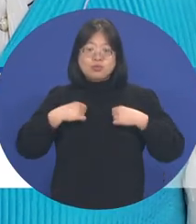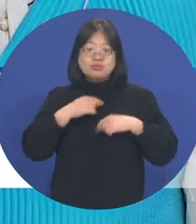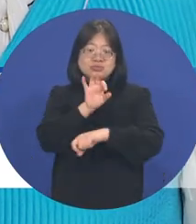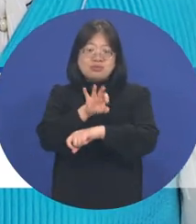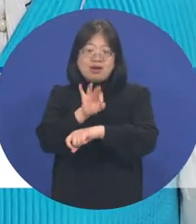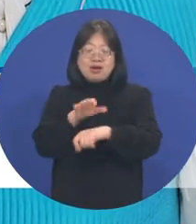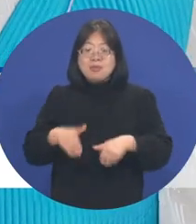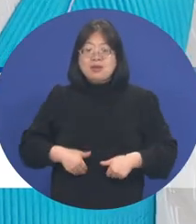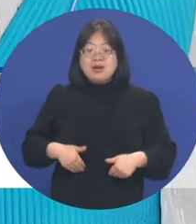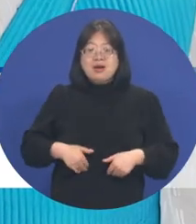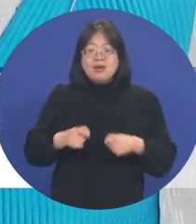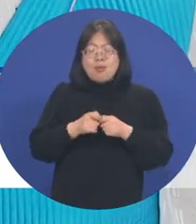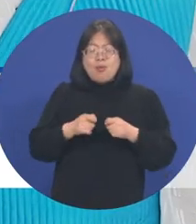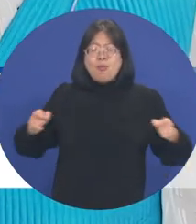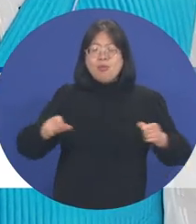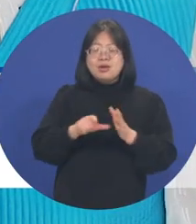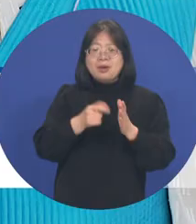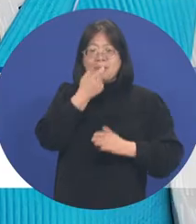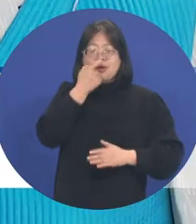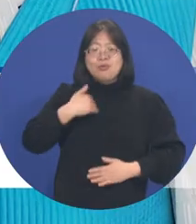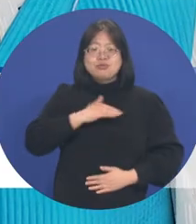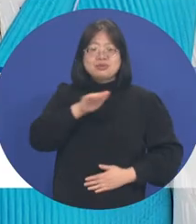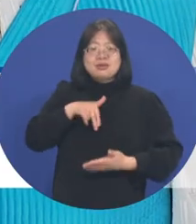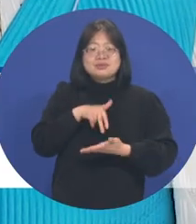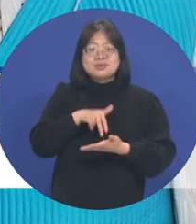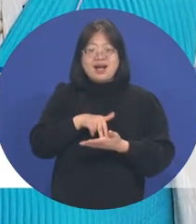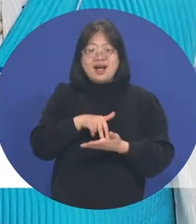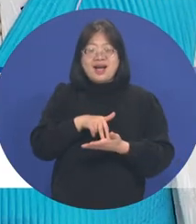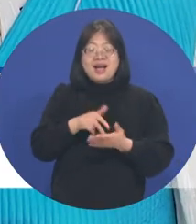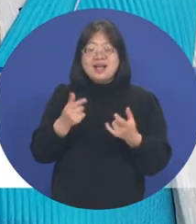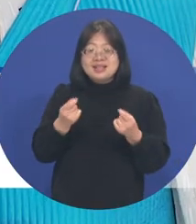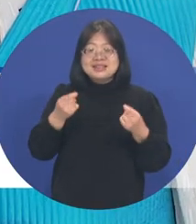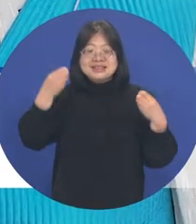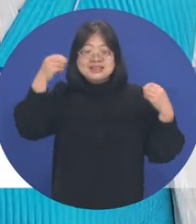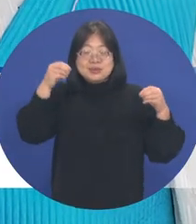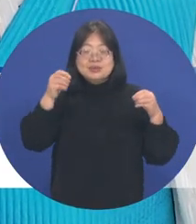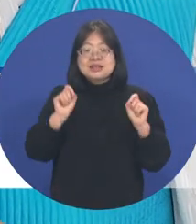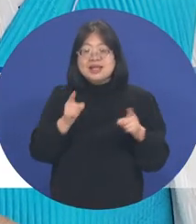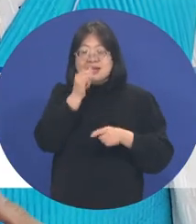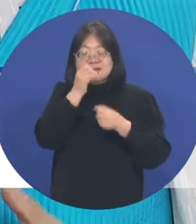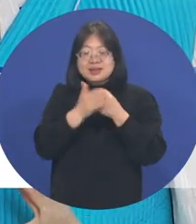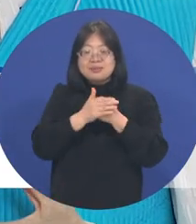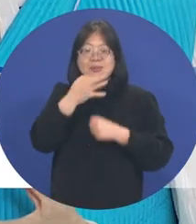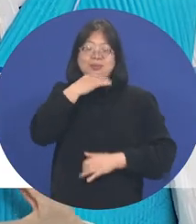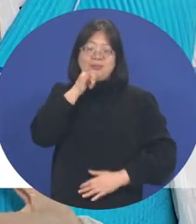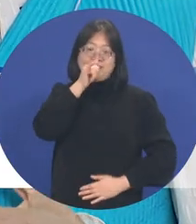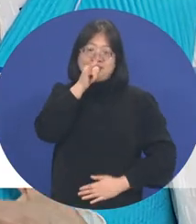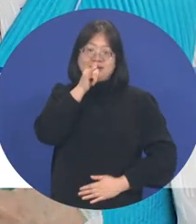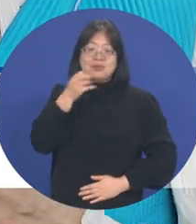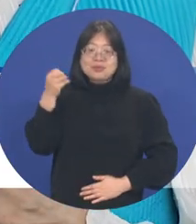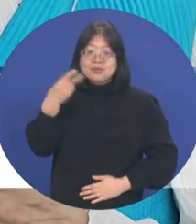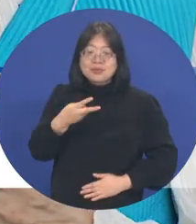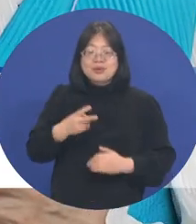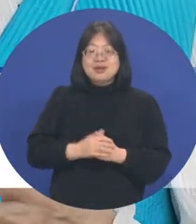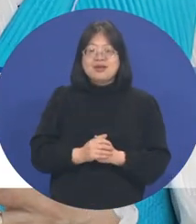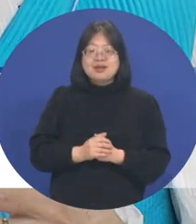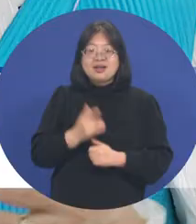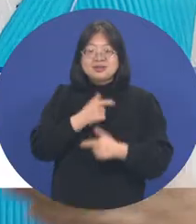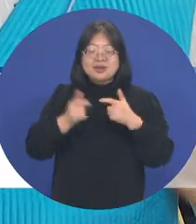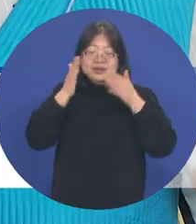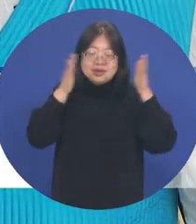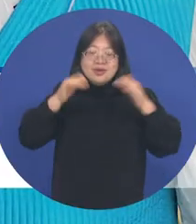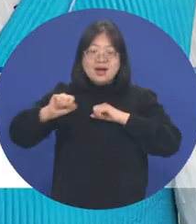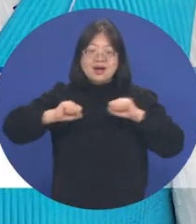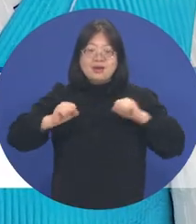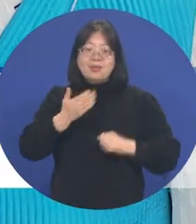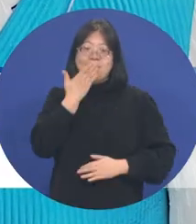의상도 해봐야 되고 오랜시간 배운 우리들로 보람도 느끼고 그 지원 사업을 통해서 또 좀